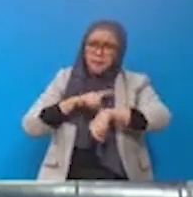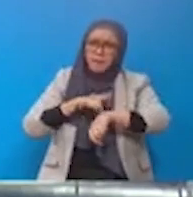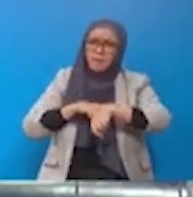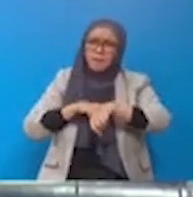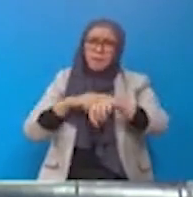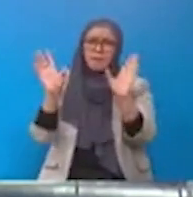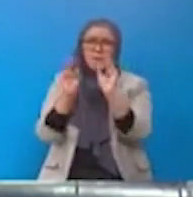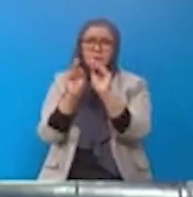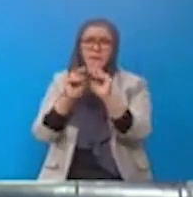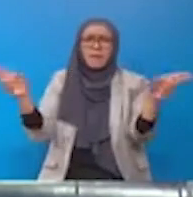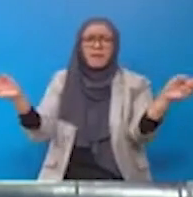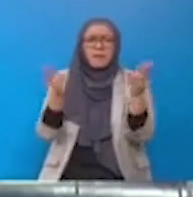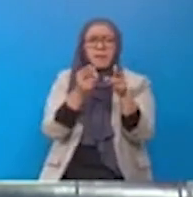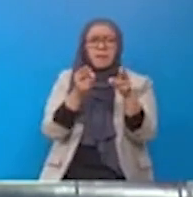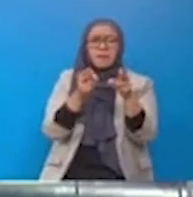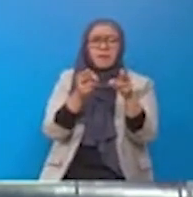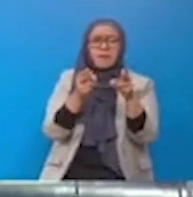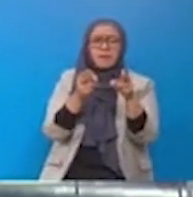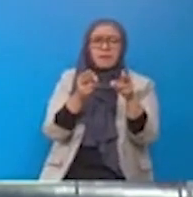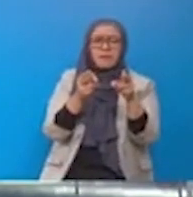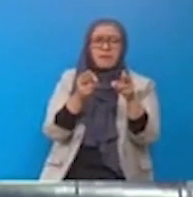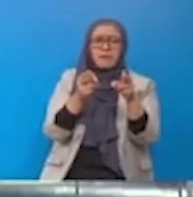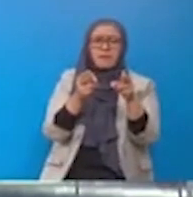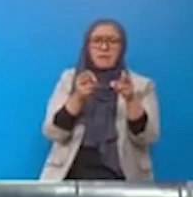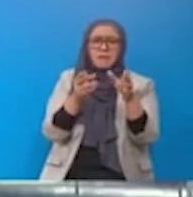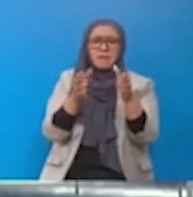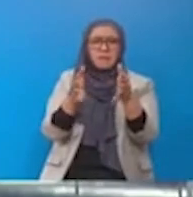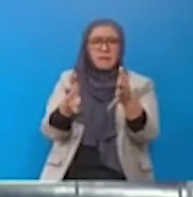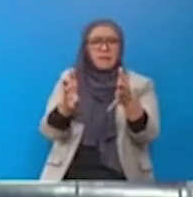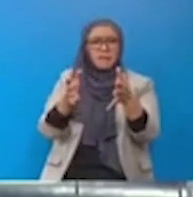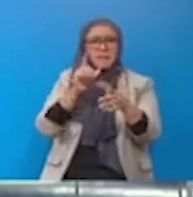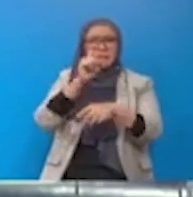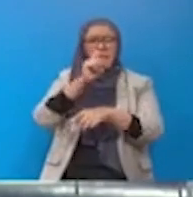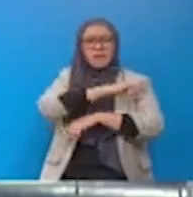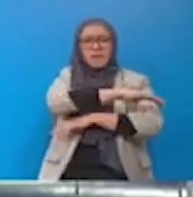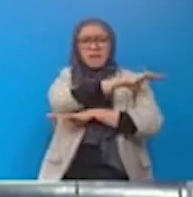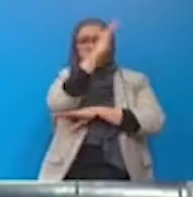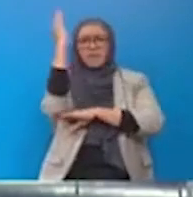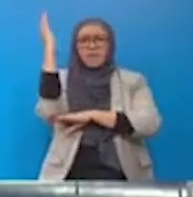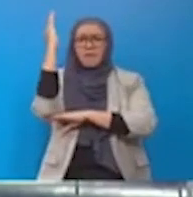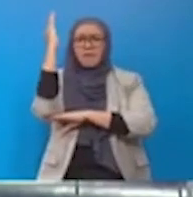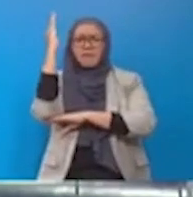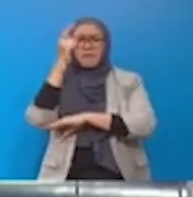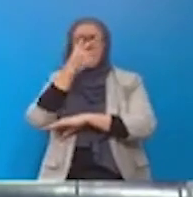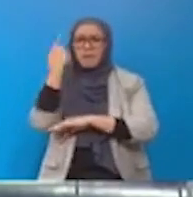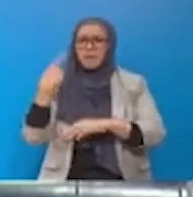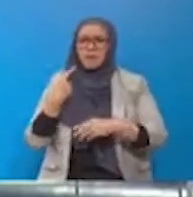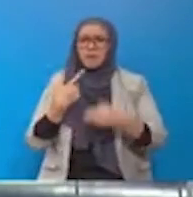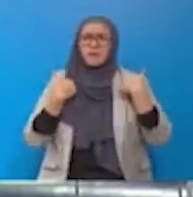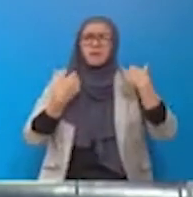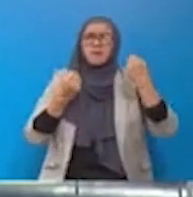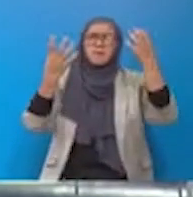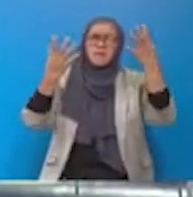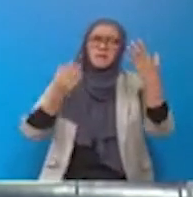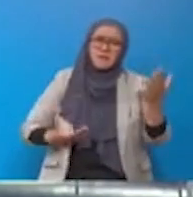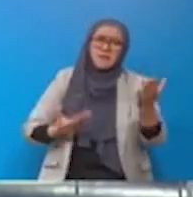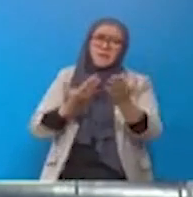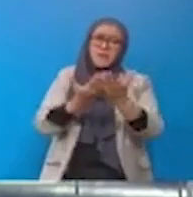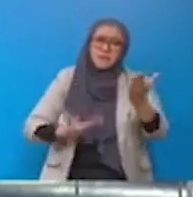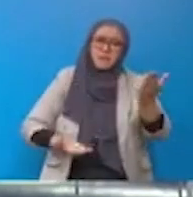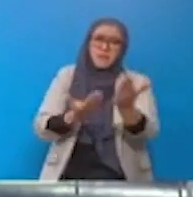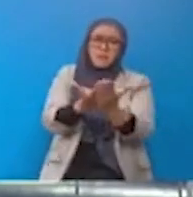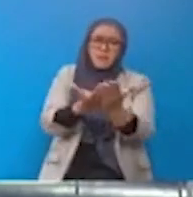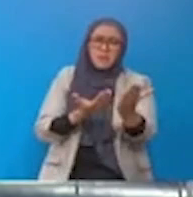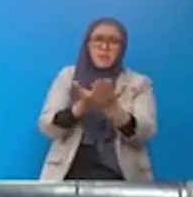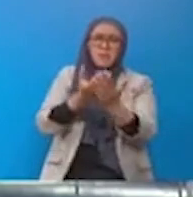dipendekkan begitu dipendekkan sehingga hanya satu-satu tengah hari keanehan kita ada banyak disusul kita ada